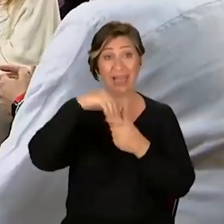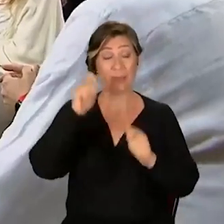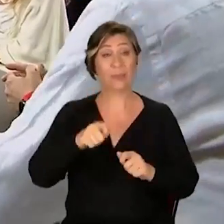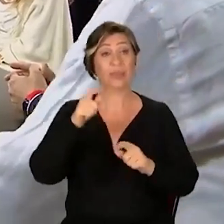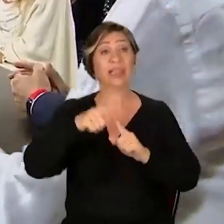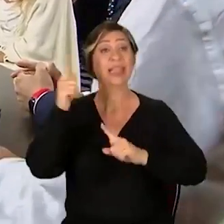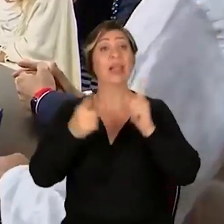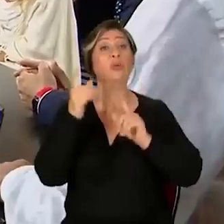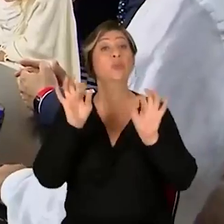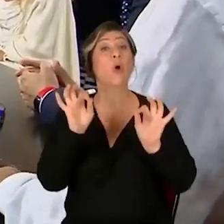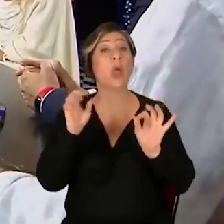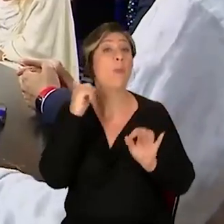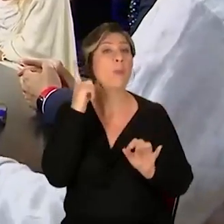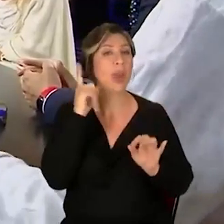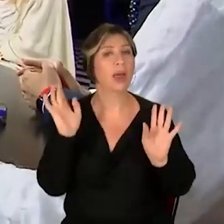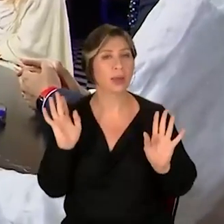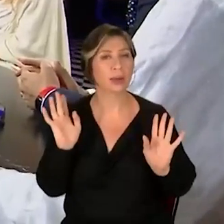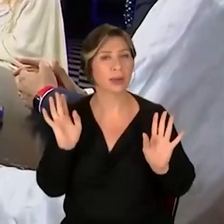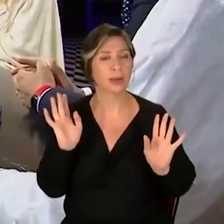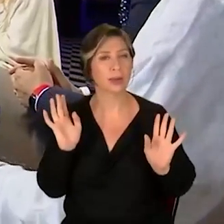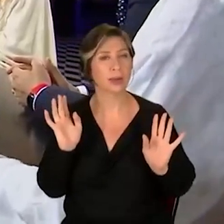zaten böyle popüler. Çünkü biz bu